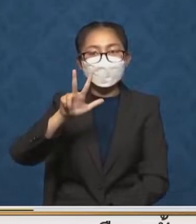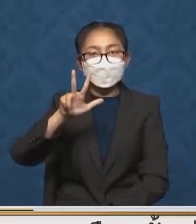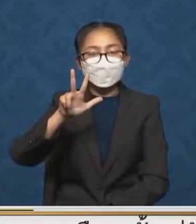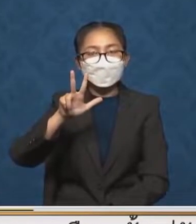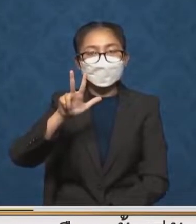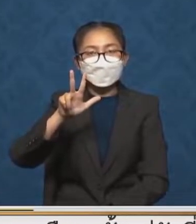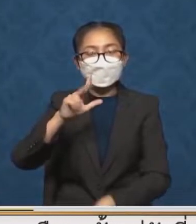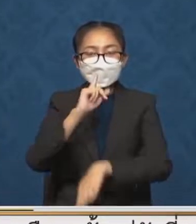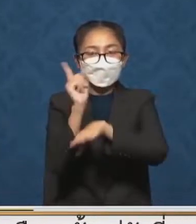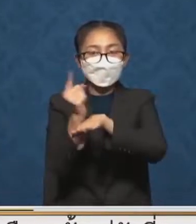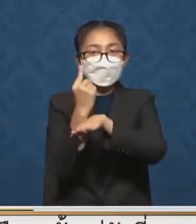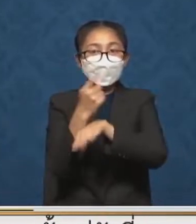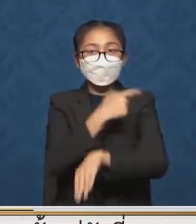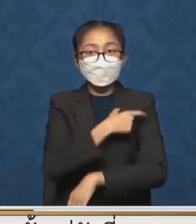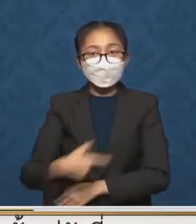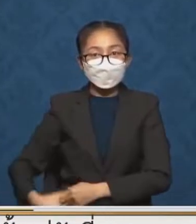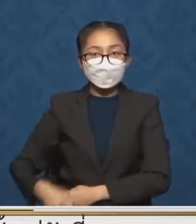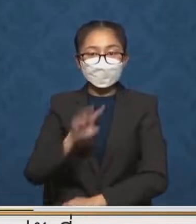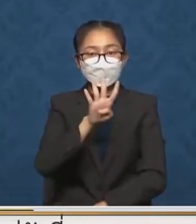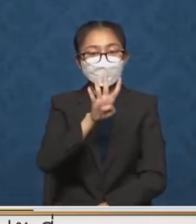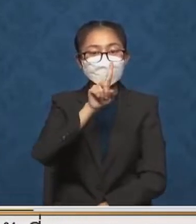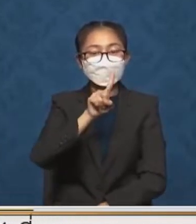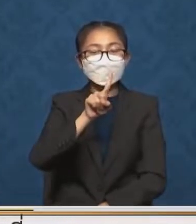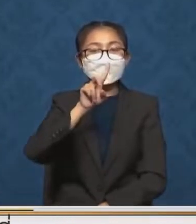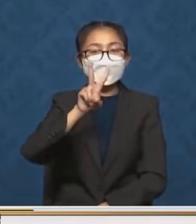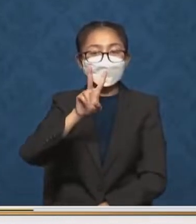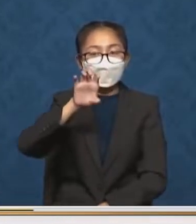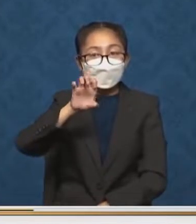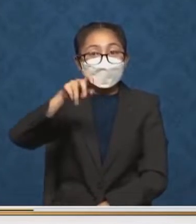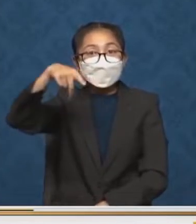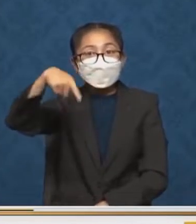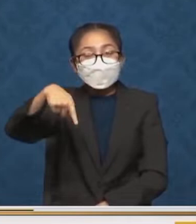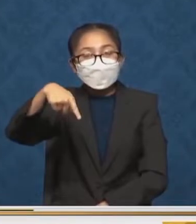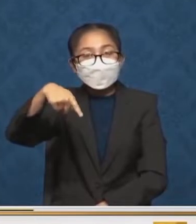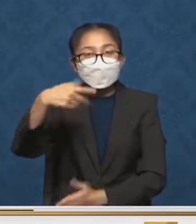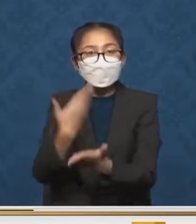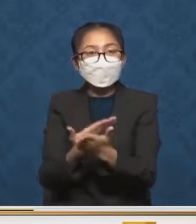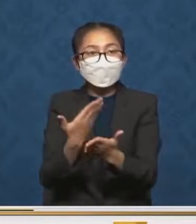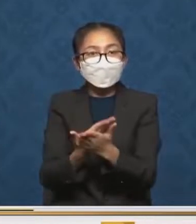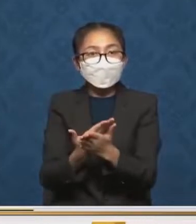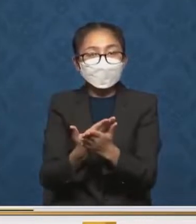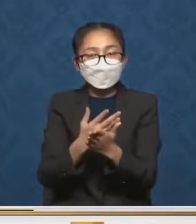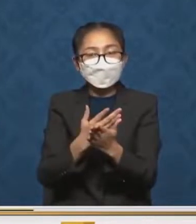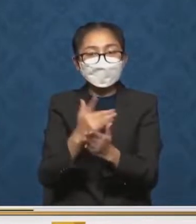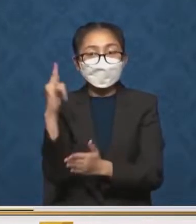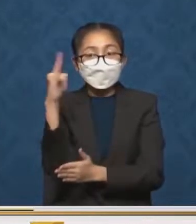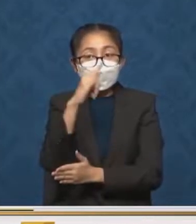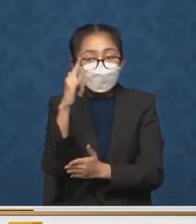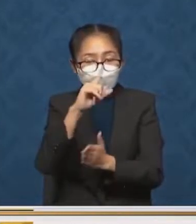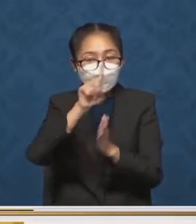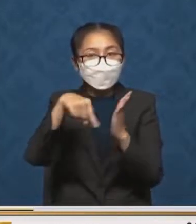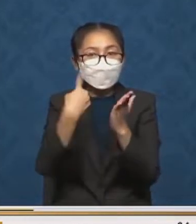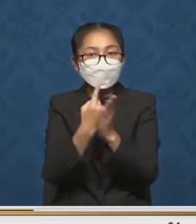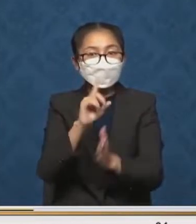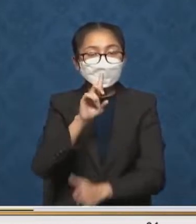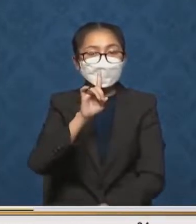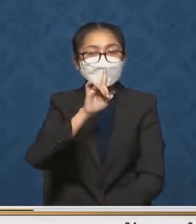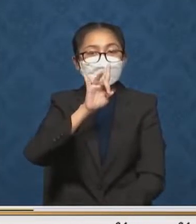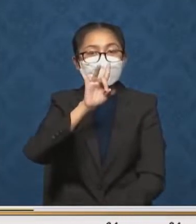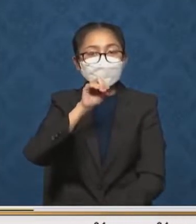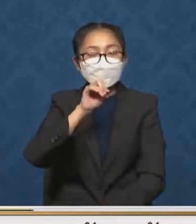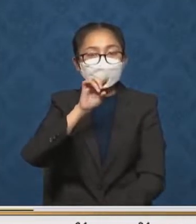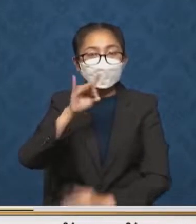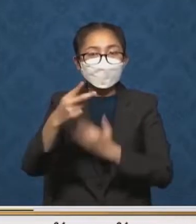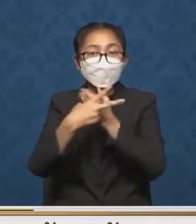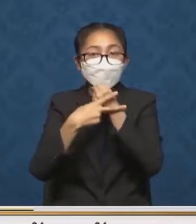ส่น Helicopter พัทธนั่งร่น Bell 412 EPมีคาใช้จ่ายที่เกี่ยวกับการบนชั่โงแล้1,890 ดอลลาร์